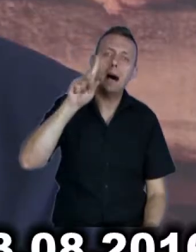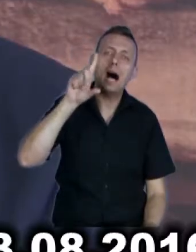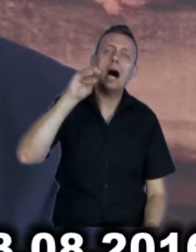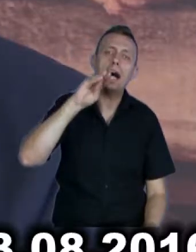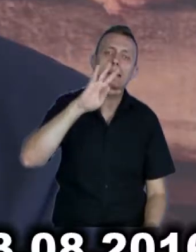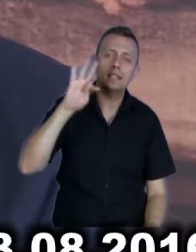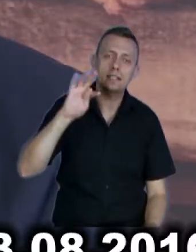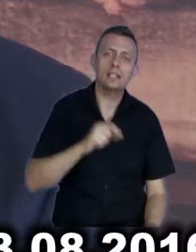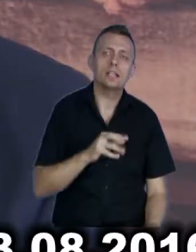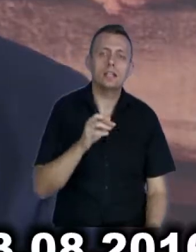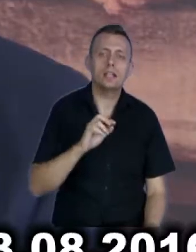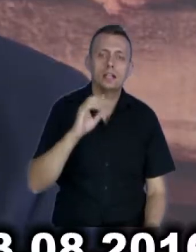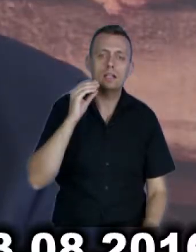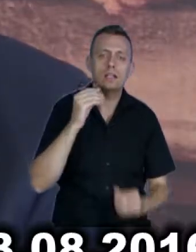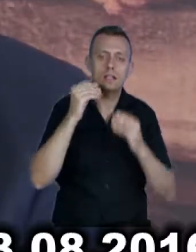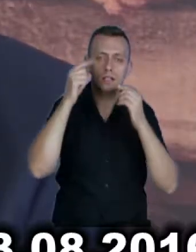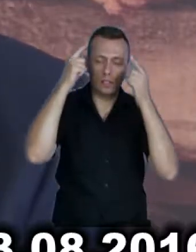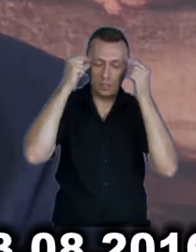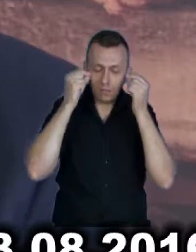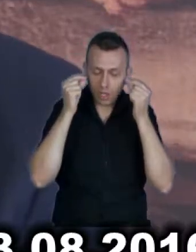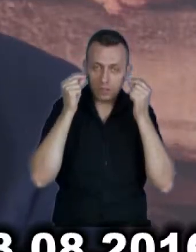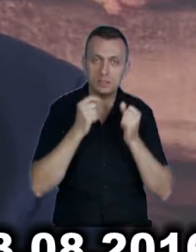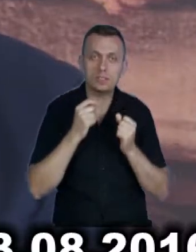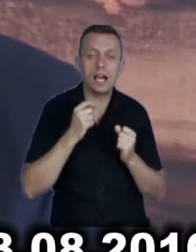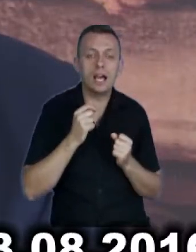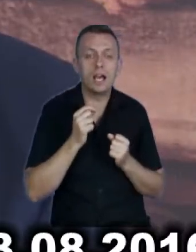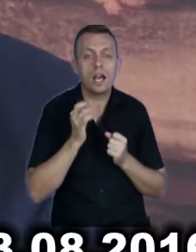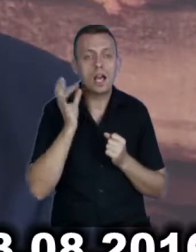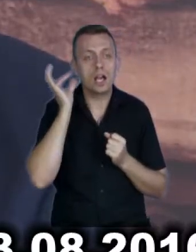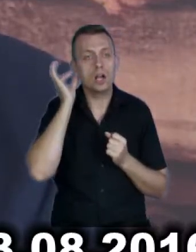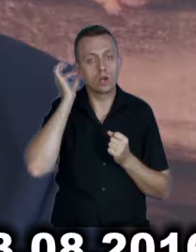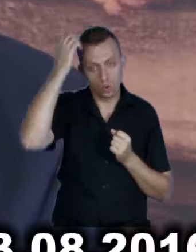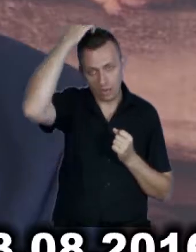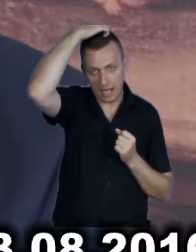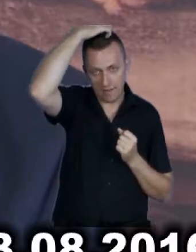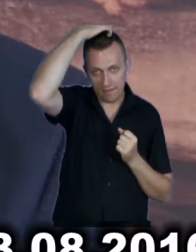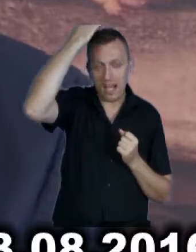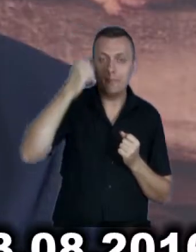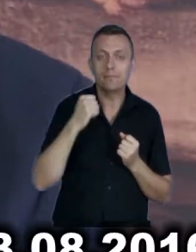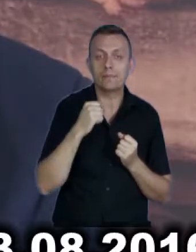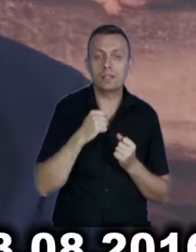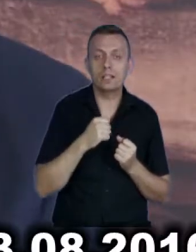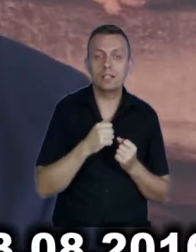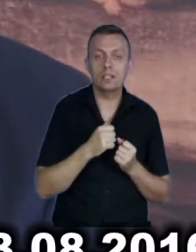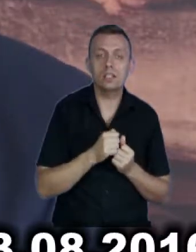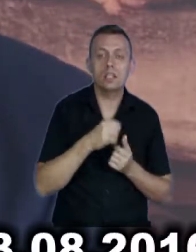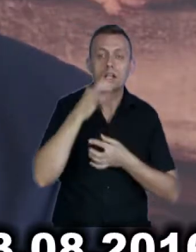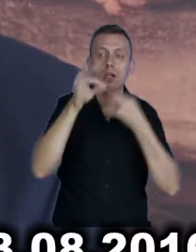przedsięwzięcia, w tym ulubione przez króla przedstawienia teatralne, operowe.